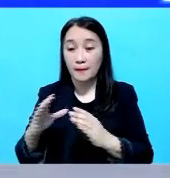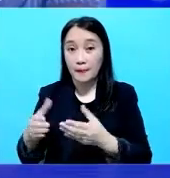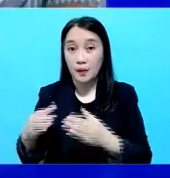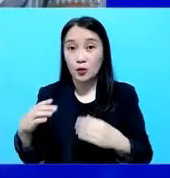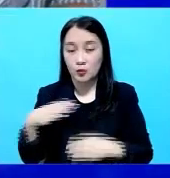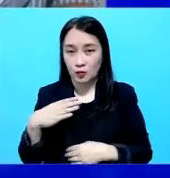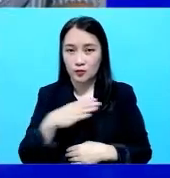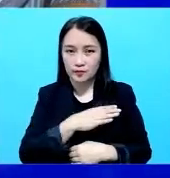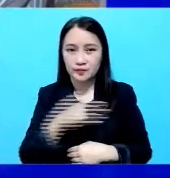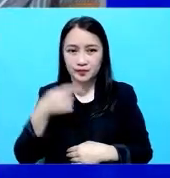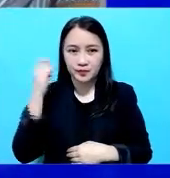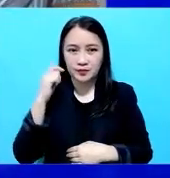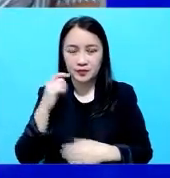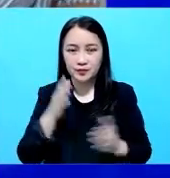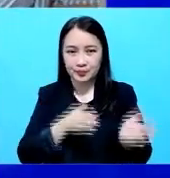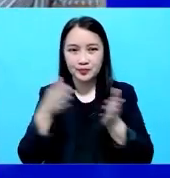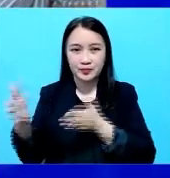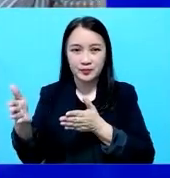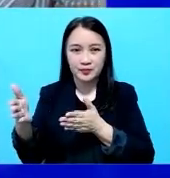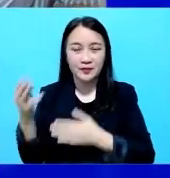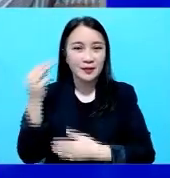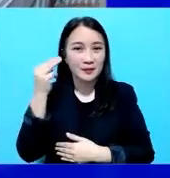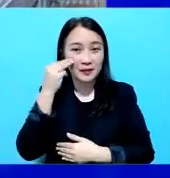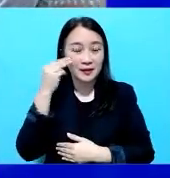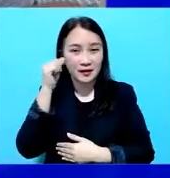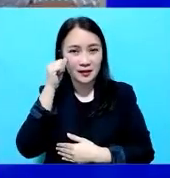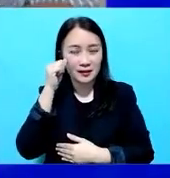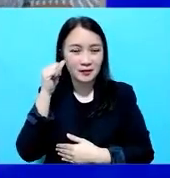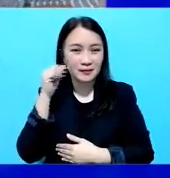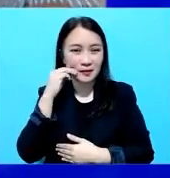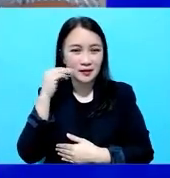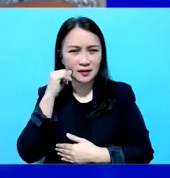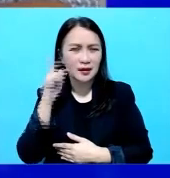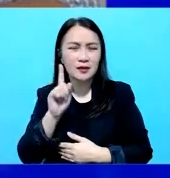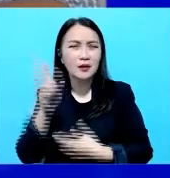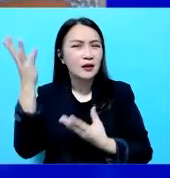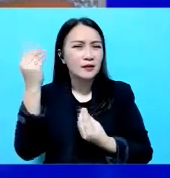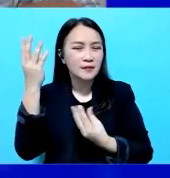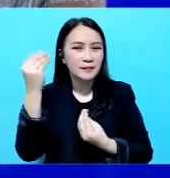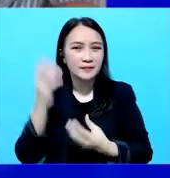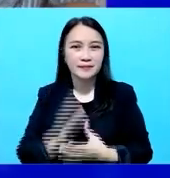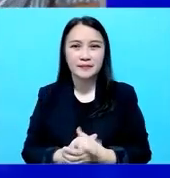na sa frontline ng balitang yan, si Marlene Alcaide. Marlene, anong update dyan?